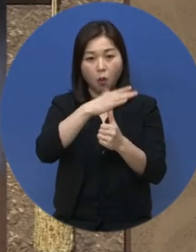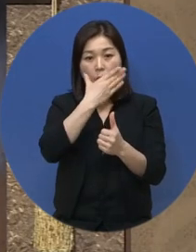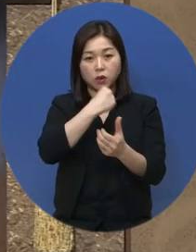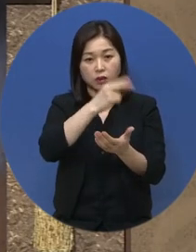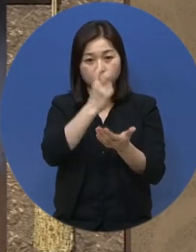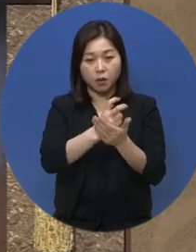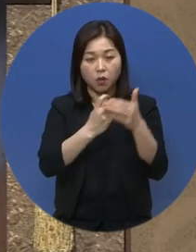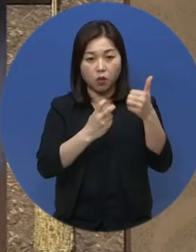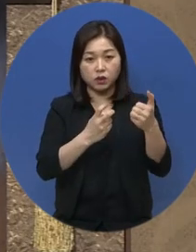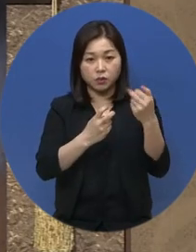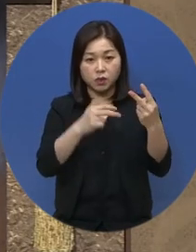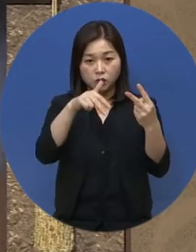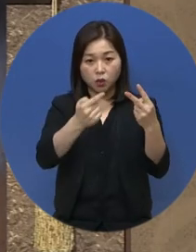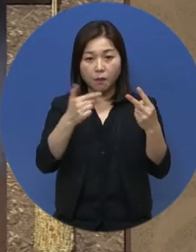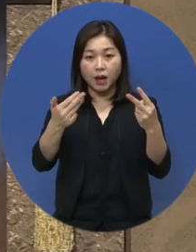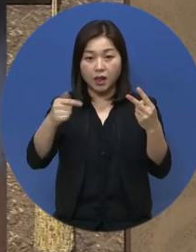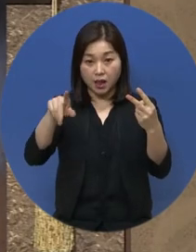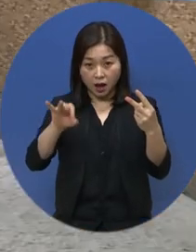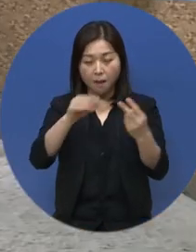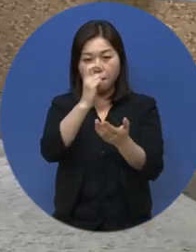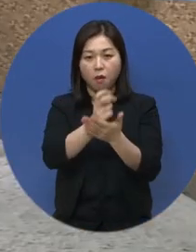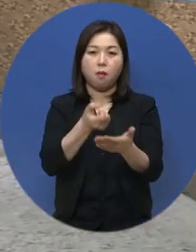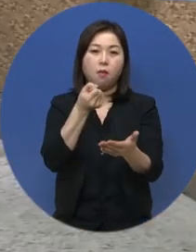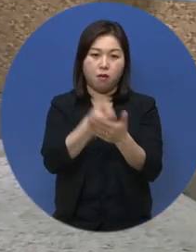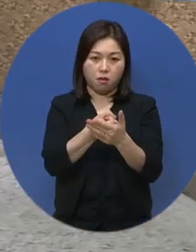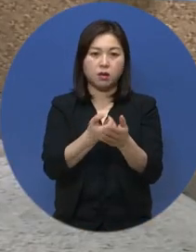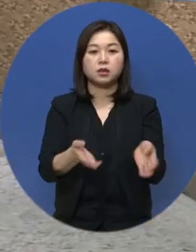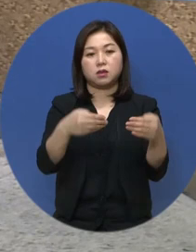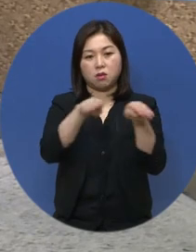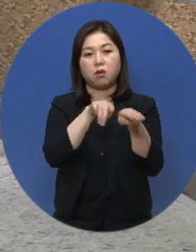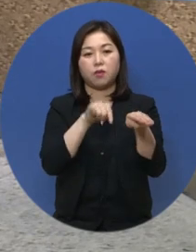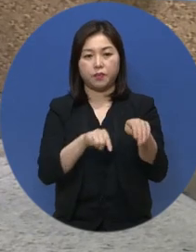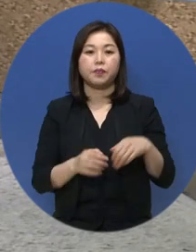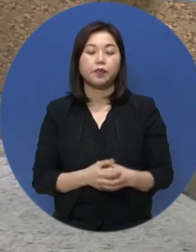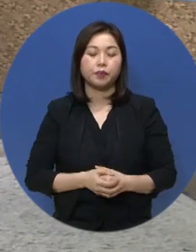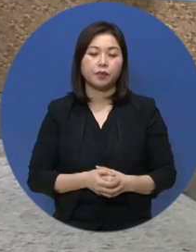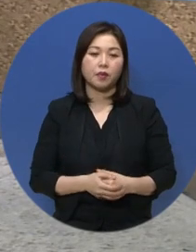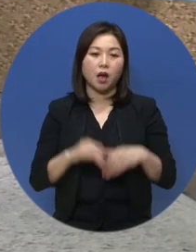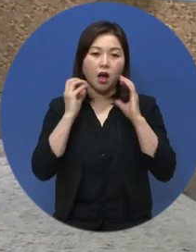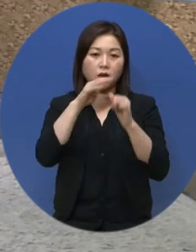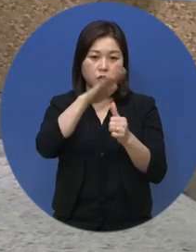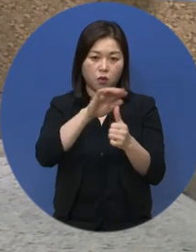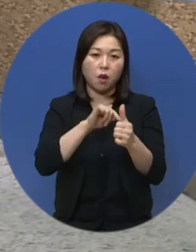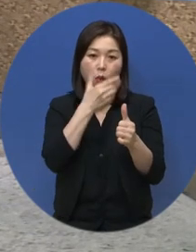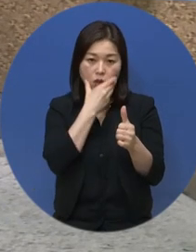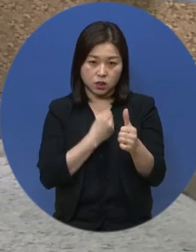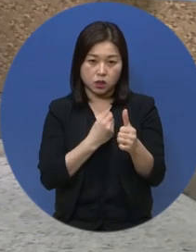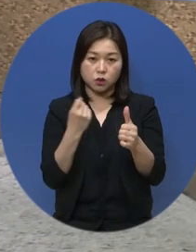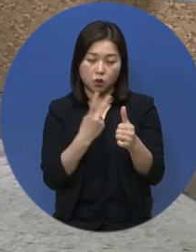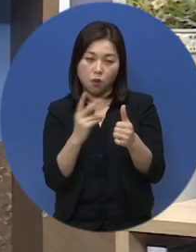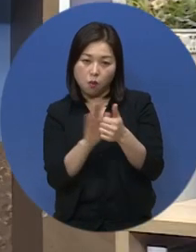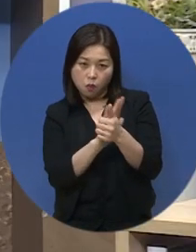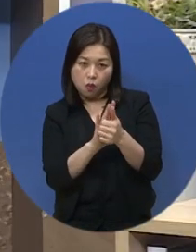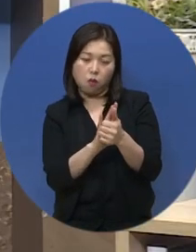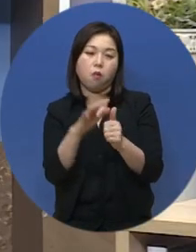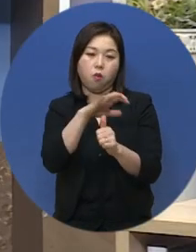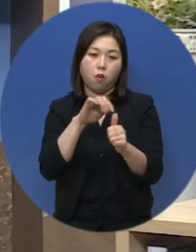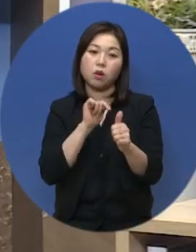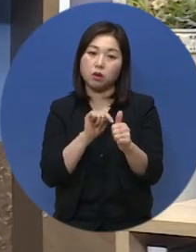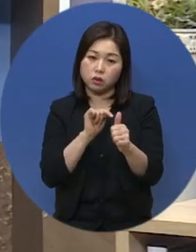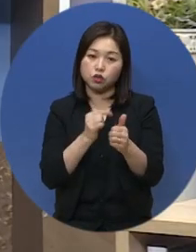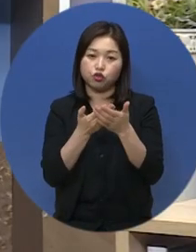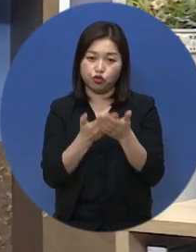법제화가 된 아동복지시설입니다. 네. 네. 그러니까 이 아동들에 대한 복지라든지 이런 돌봄이 그렇죠. 네.